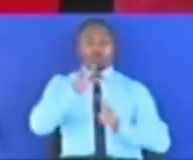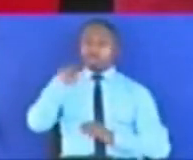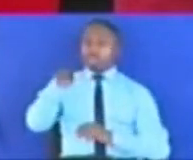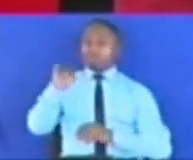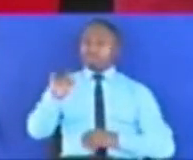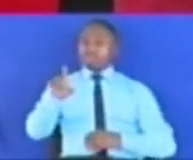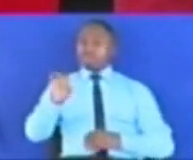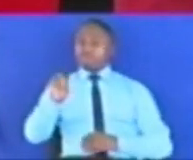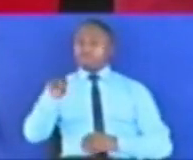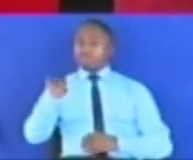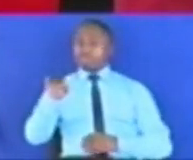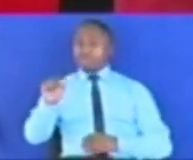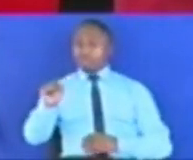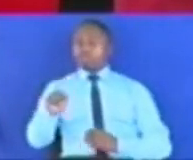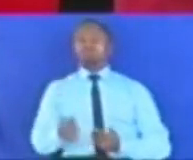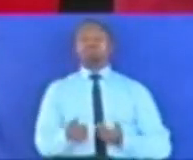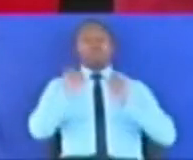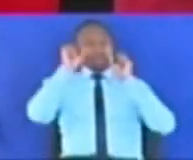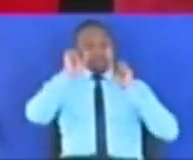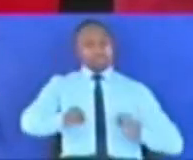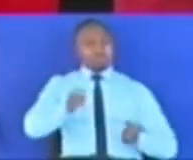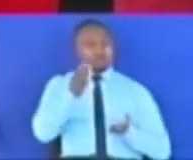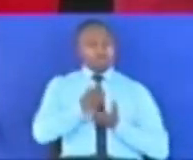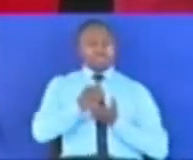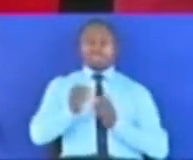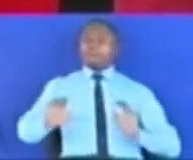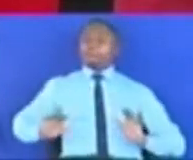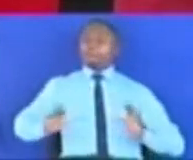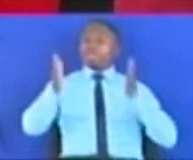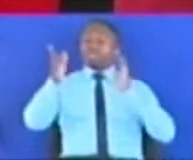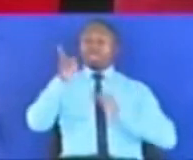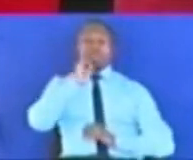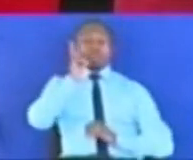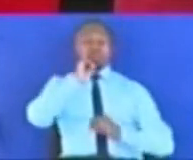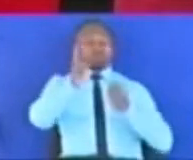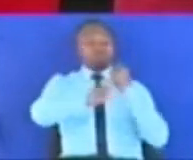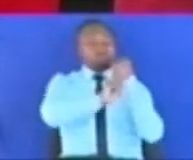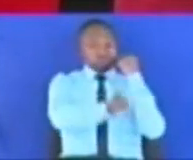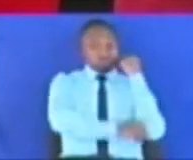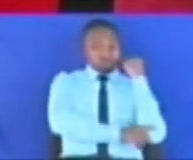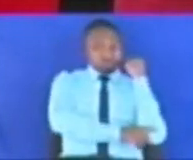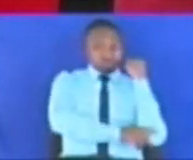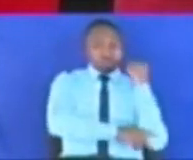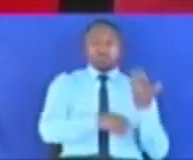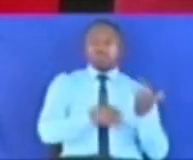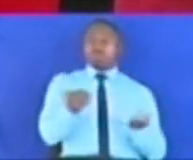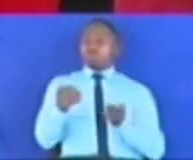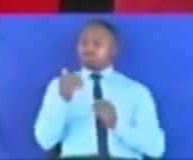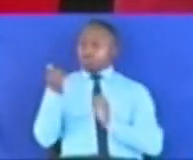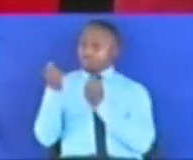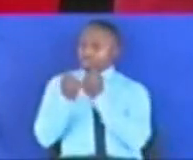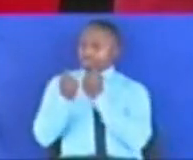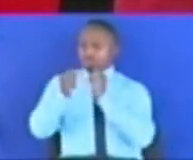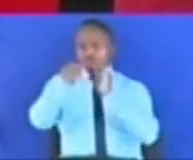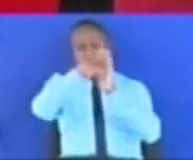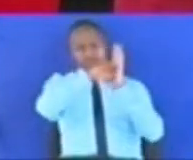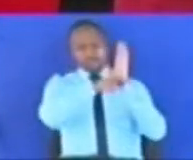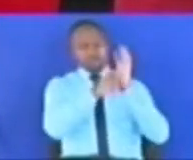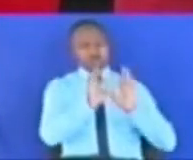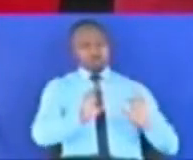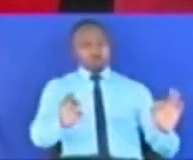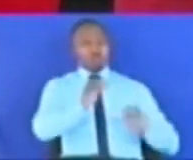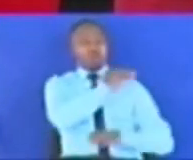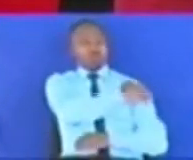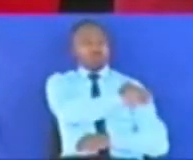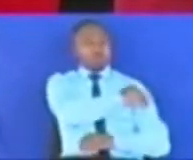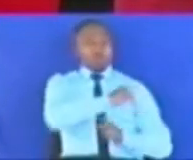kuna ulazima wa kuhakikisha maisha ya kina mama wajawazito yanawekewa utaratibu bora